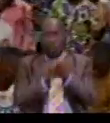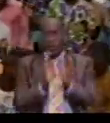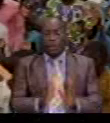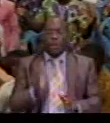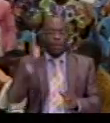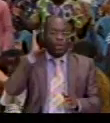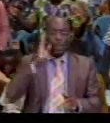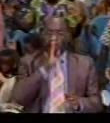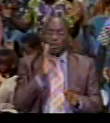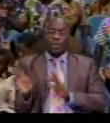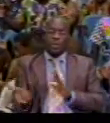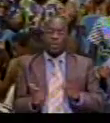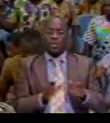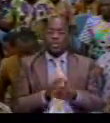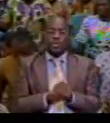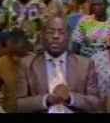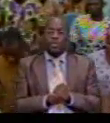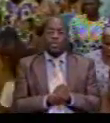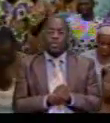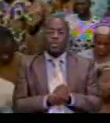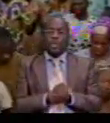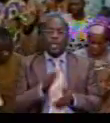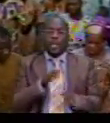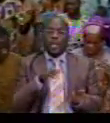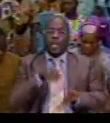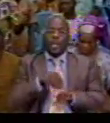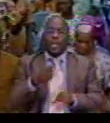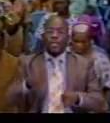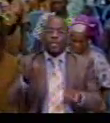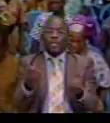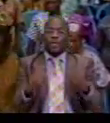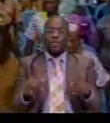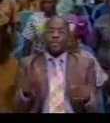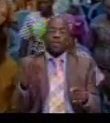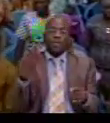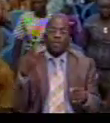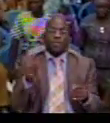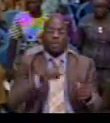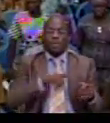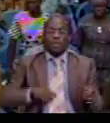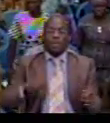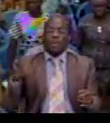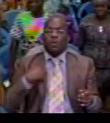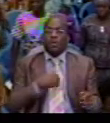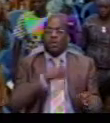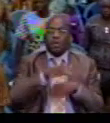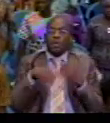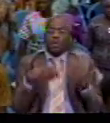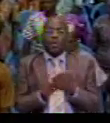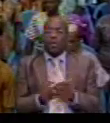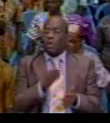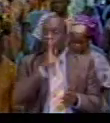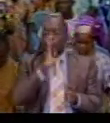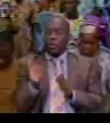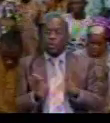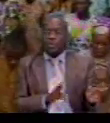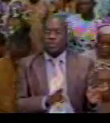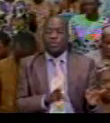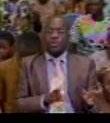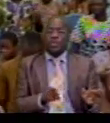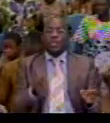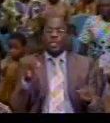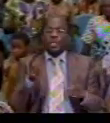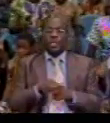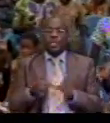que soyons prêts. That at the coming of the Lord we shall all be ready. Au nom de Jésus, nous avons prié.